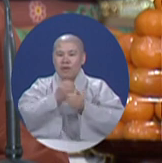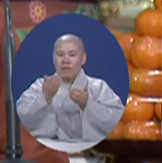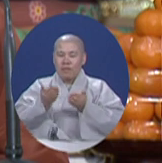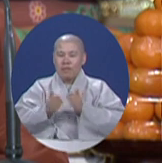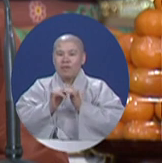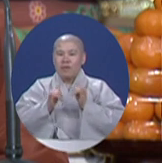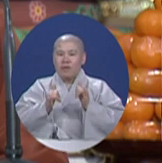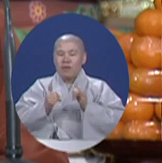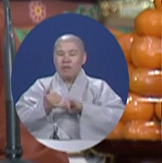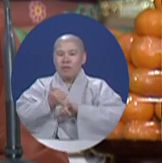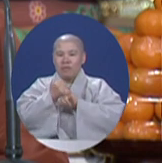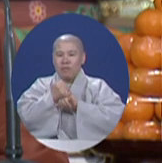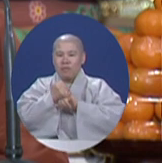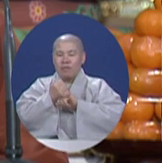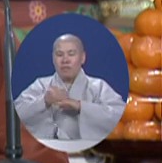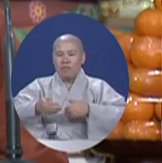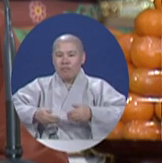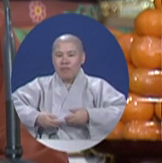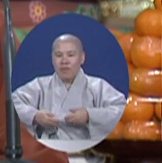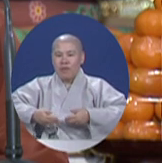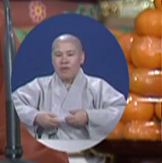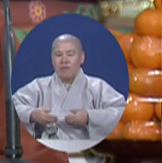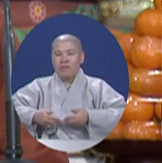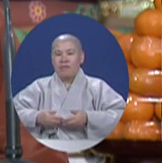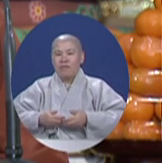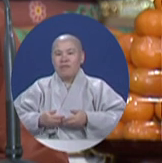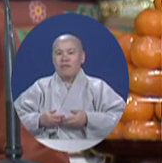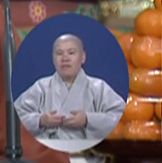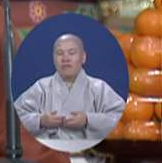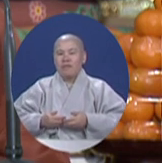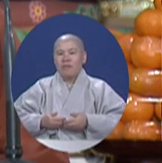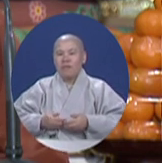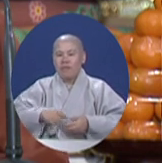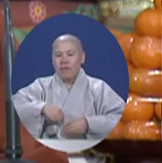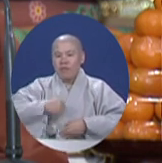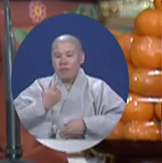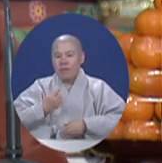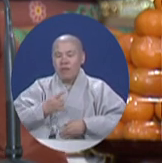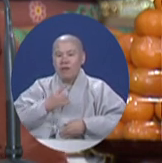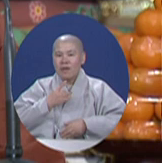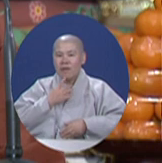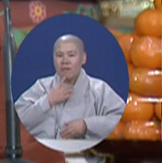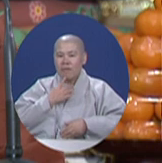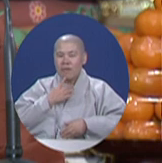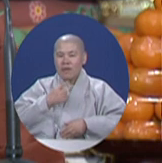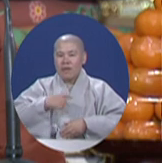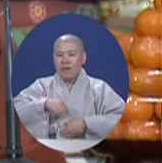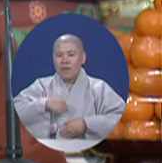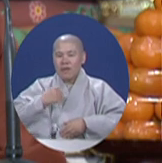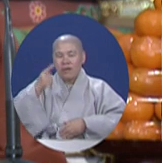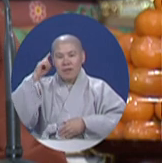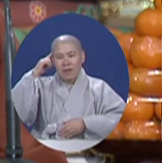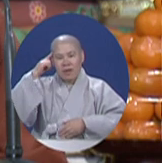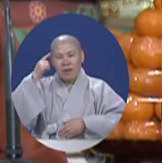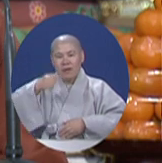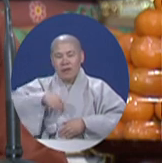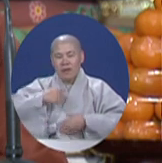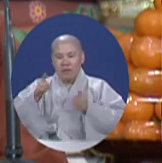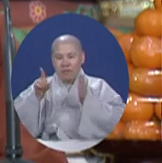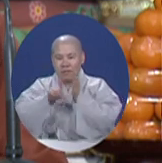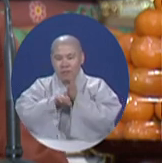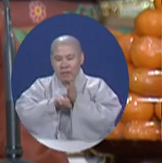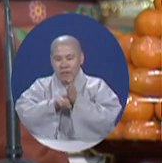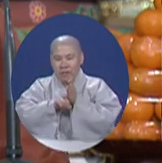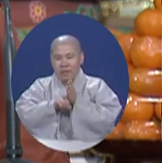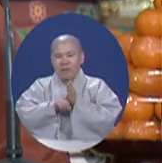그런 사람이 필요해요. 그 괜히 혼자 그러고 또 자기 견해를 자기가 믿는다?